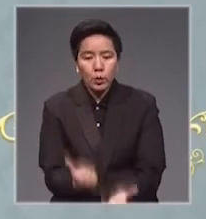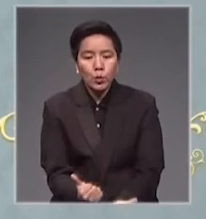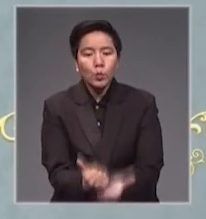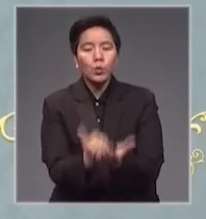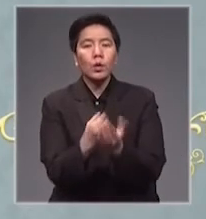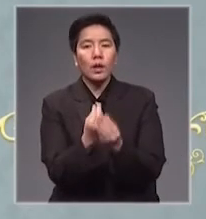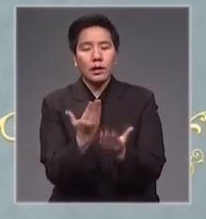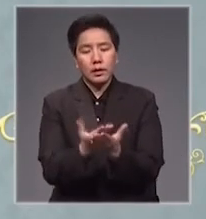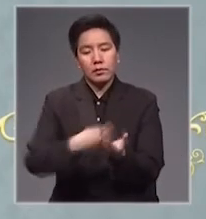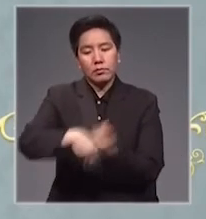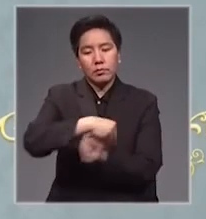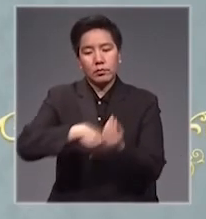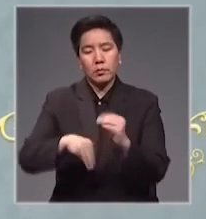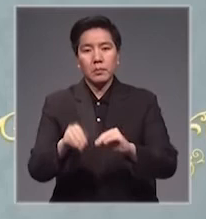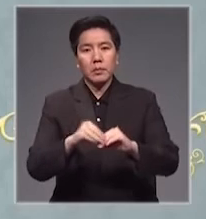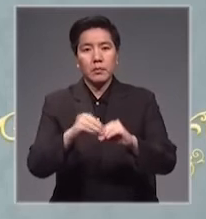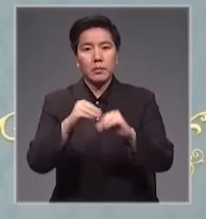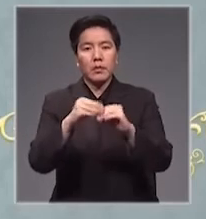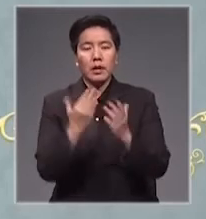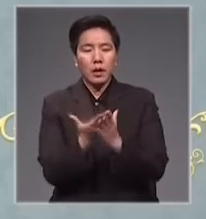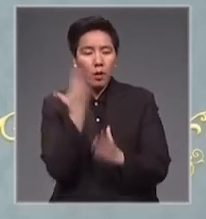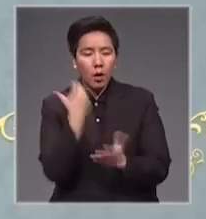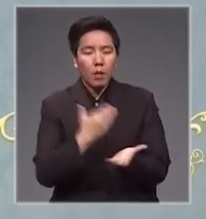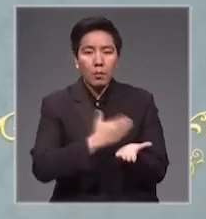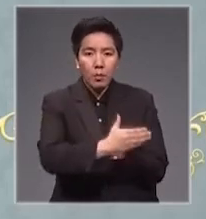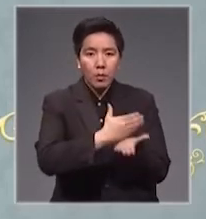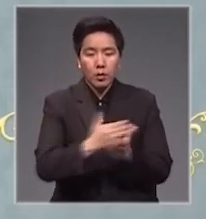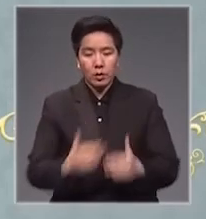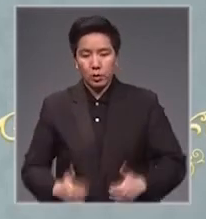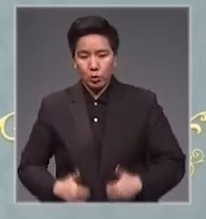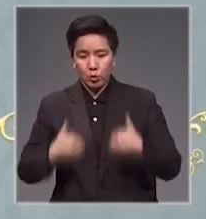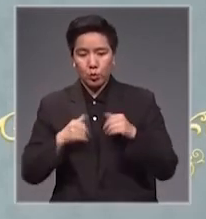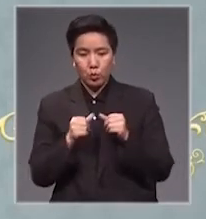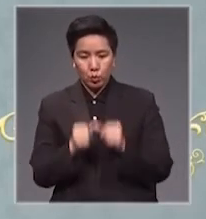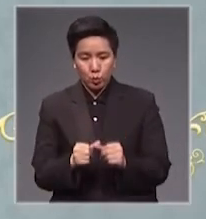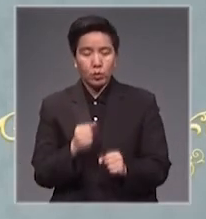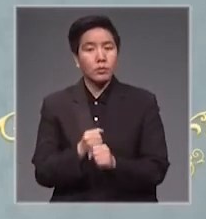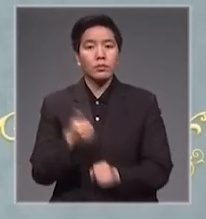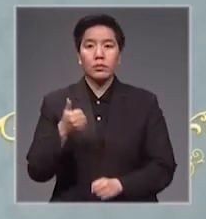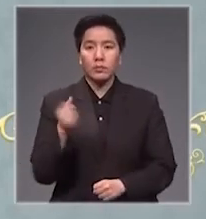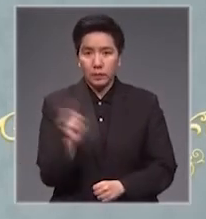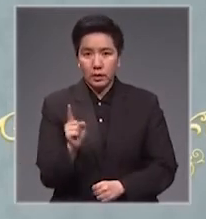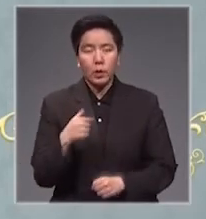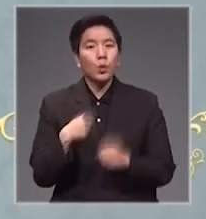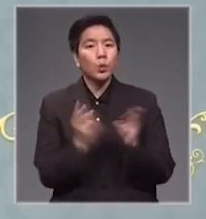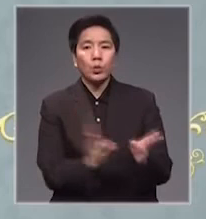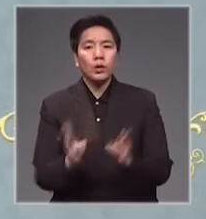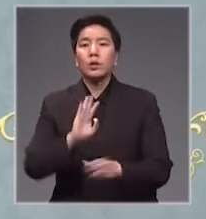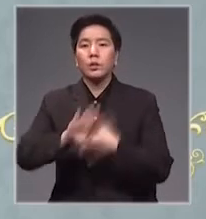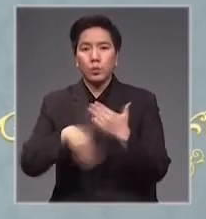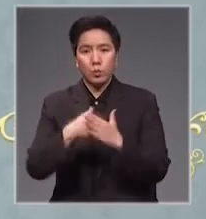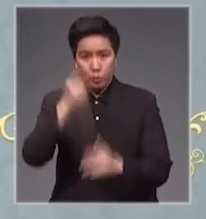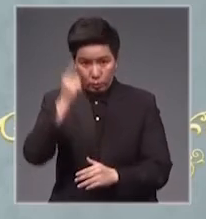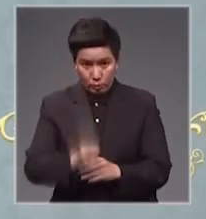ได้เพิ่มขึ้นเพื่อชำระหนี้เก่าแล้วก็ดำรงชีวิตนะครับใหม่ได้อย่างไรเราต้องทำทุกมาตรการนะครับรัฐบาลก็อยากจะท